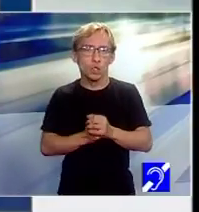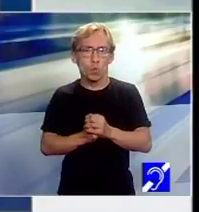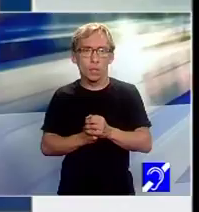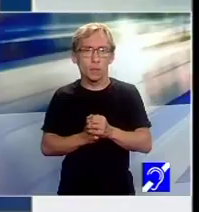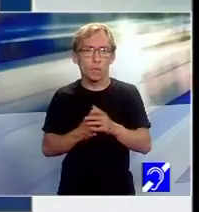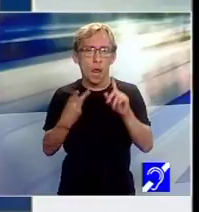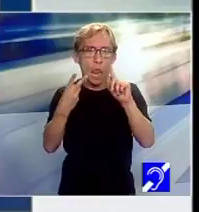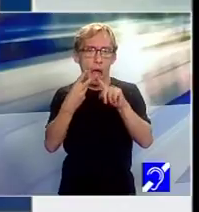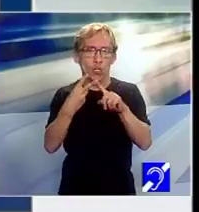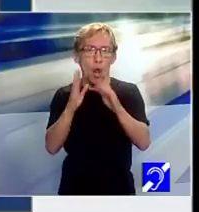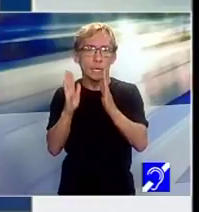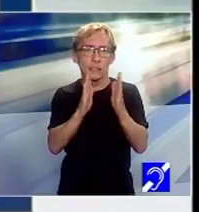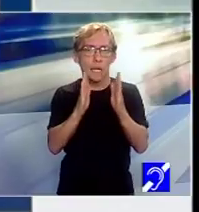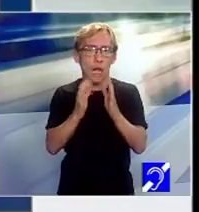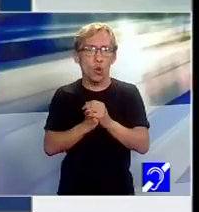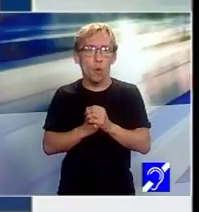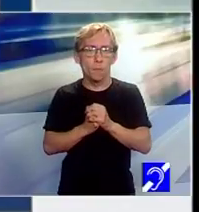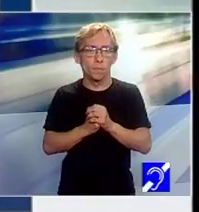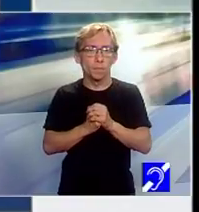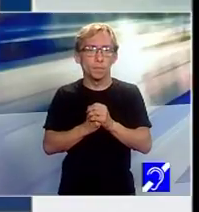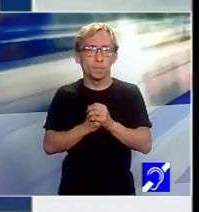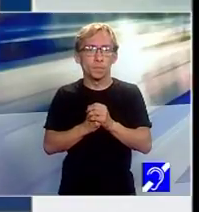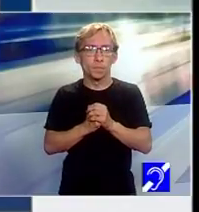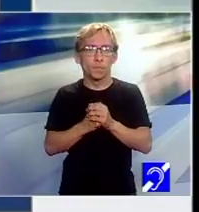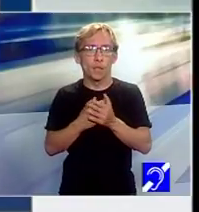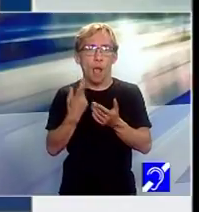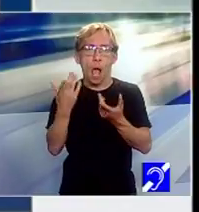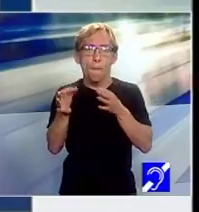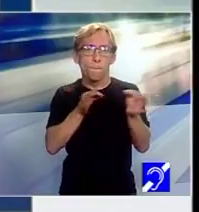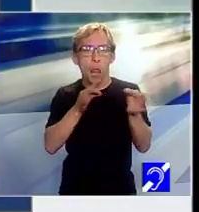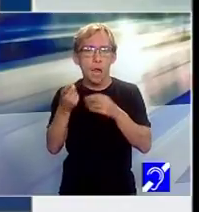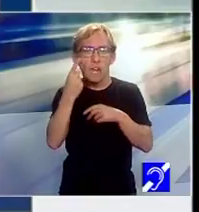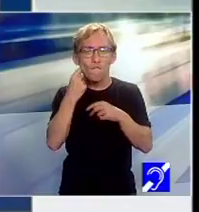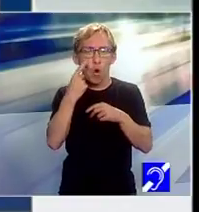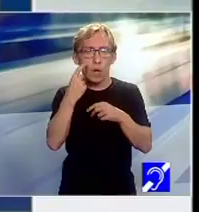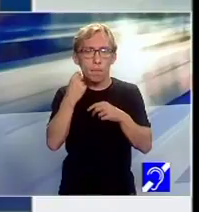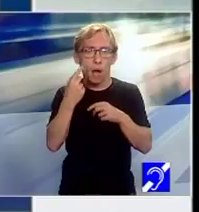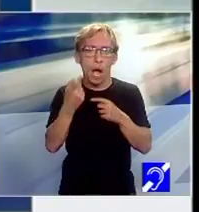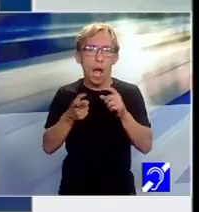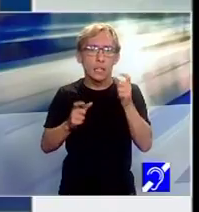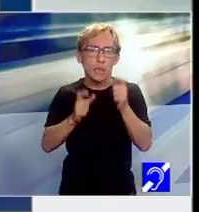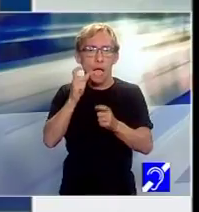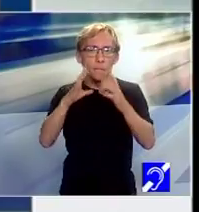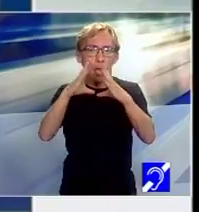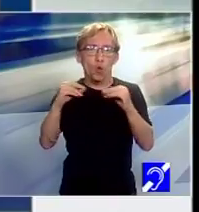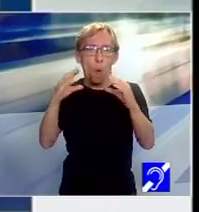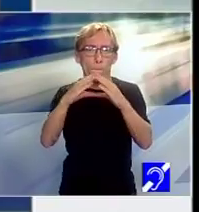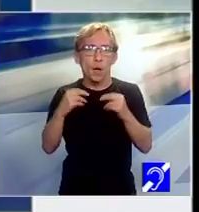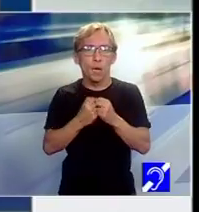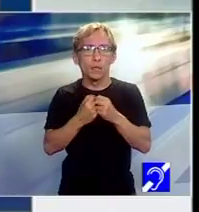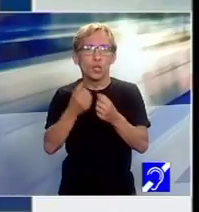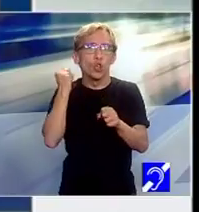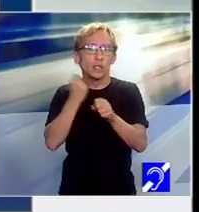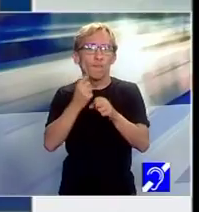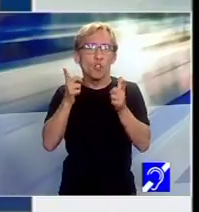la al doilea sezon. Un show de televiziune care aduce în prim plan informații legate de România și vă face mai